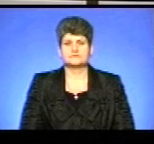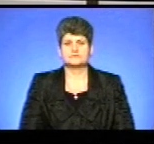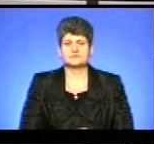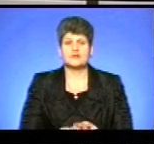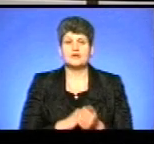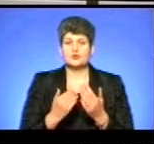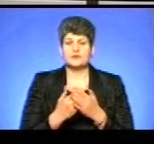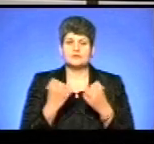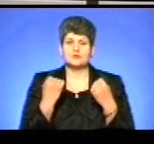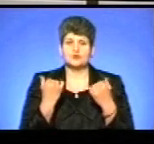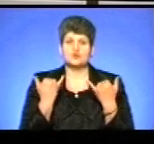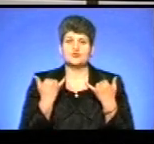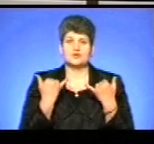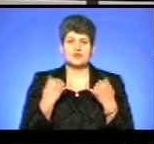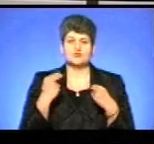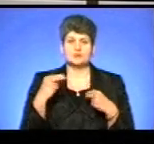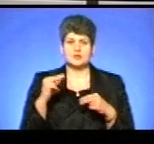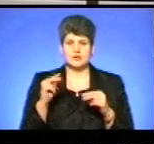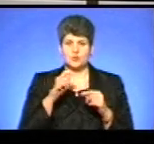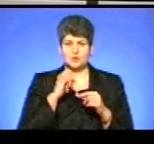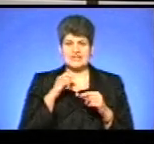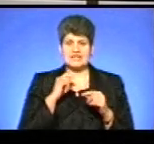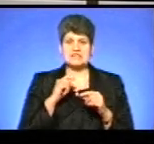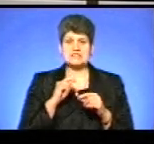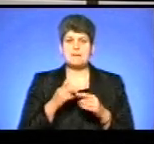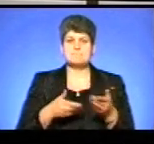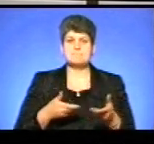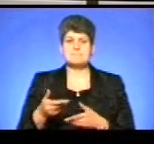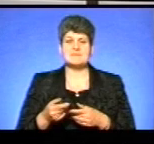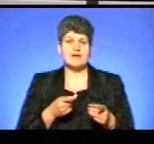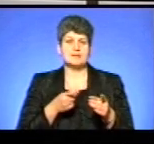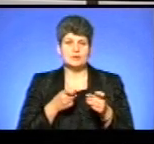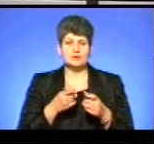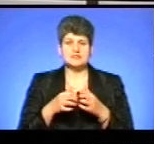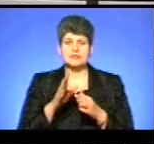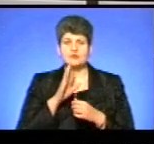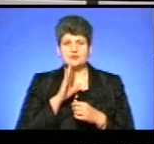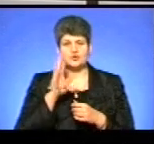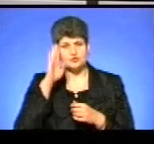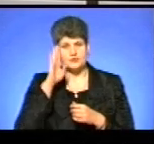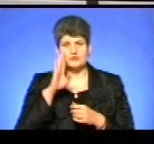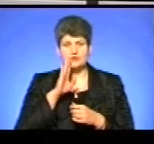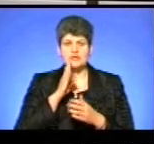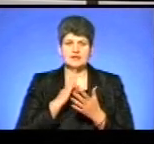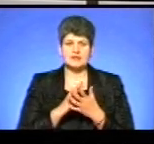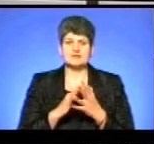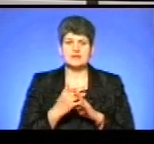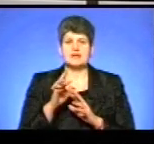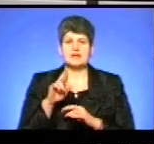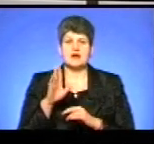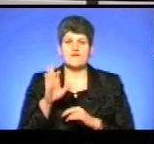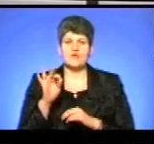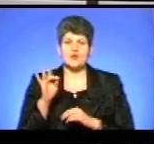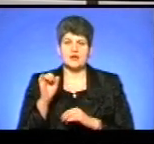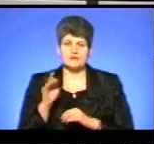І до новин спорту. Сьогодні на чемпіонаті України з біатлону серед чоловіків і жінок, які відбуваються у селі Яворів на Львівщині, наш